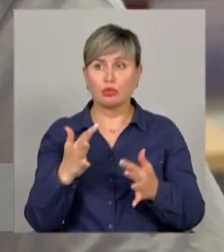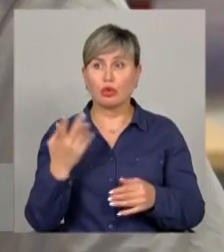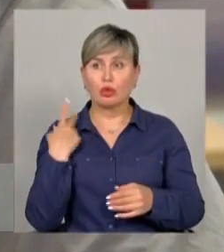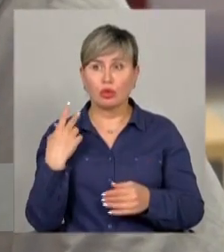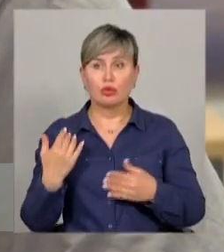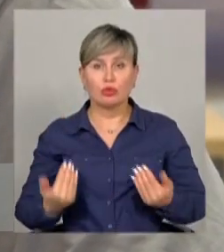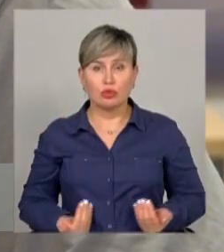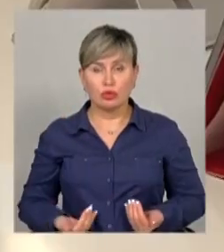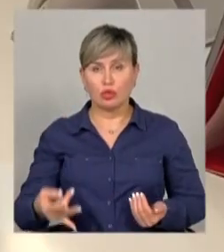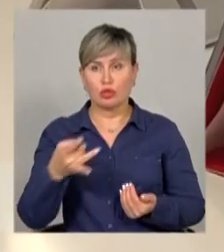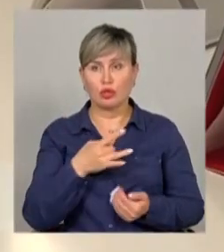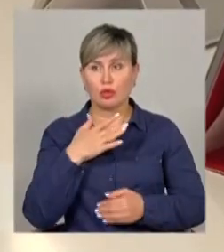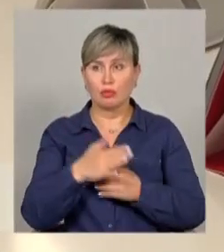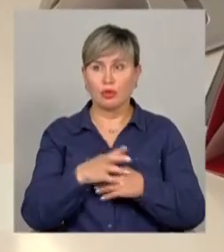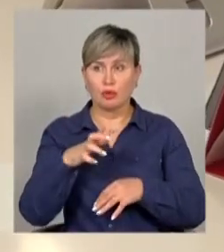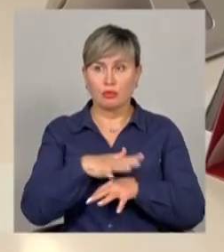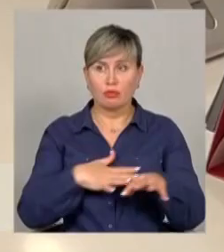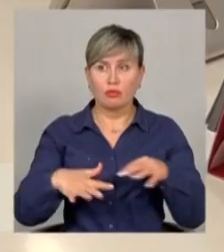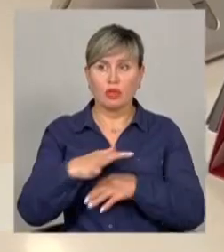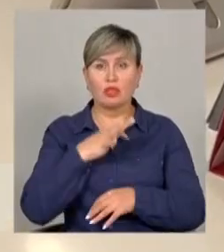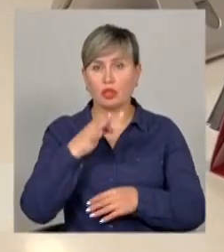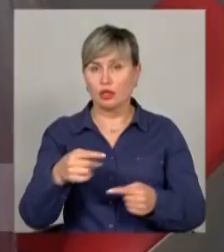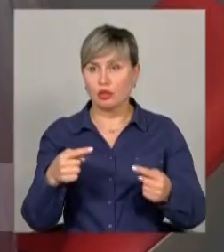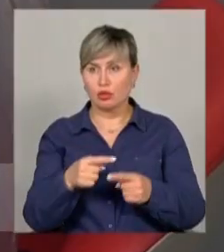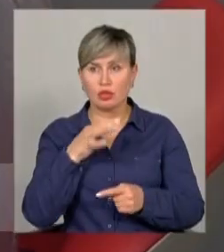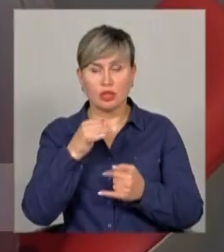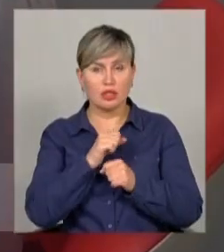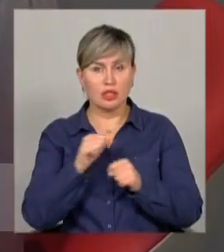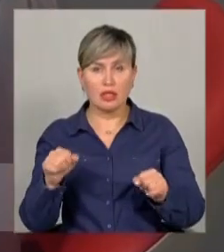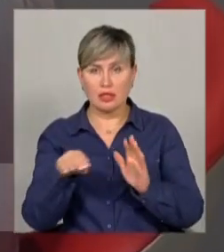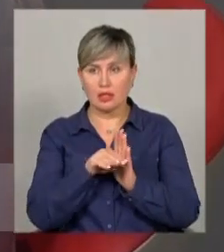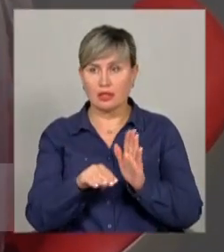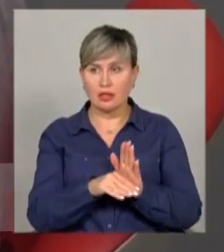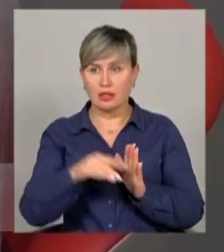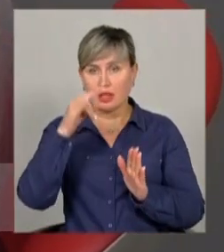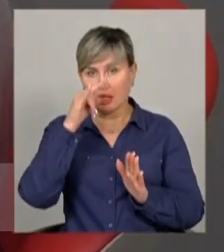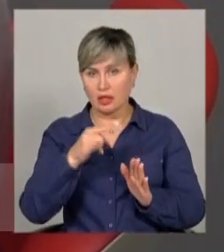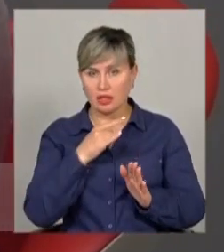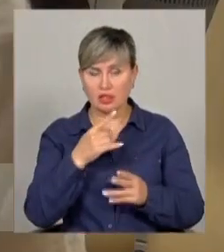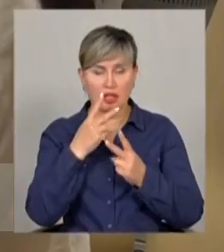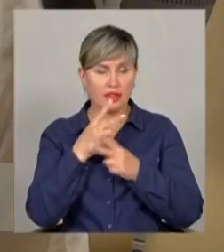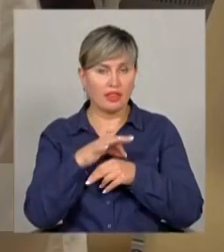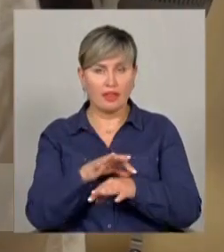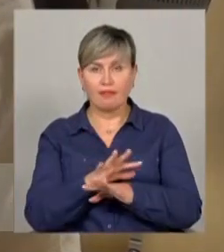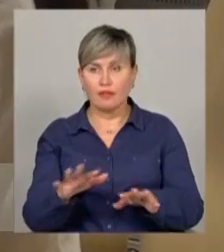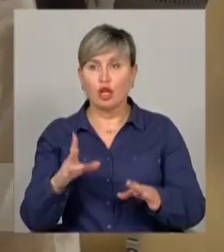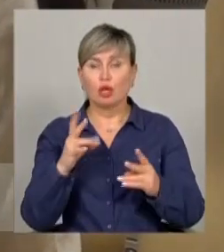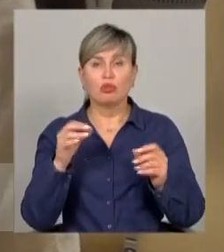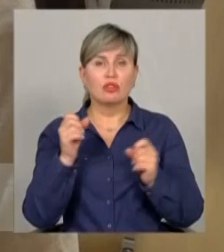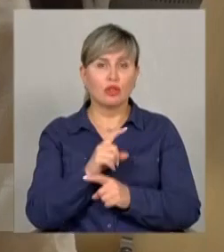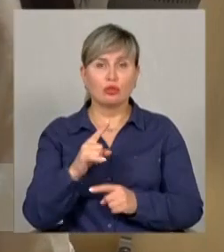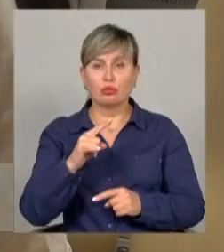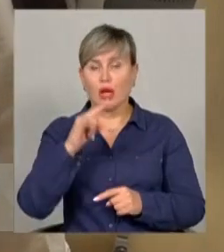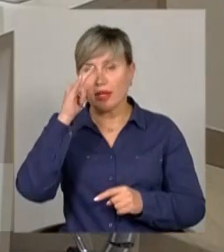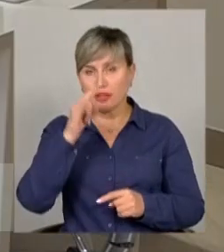жителей республики перед банками в странах ЕАЭС, сказать точно сейчас нельзя, так как статистику казахстанские чиновники не ведут. Зато известно, что